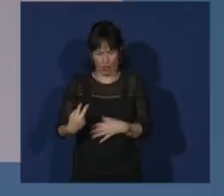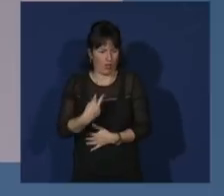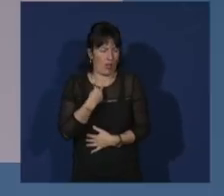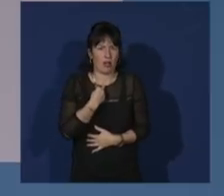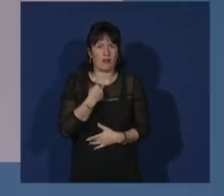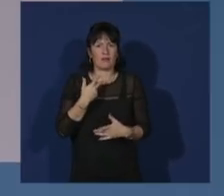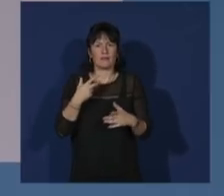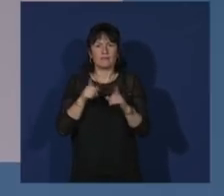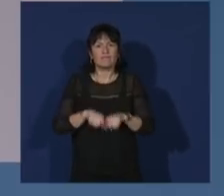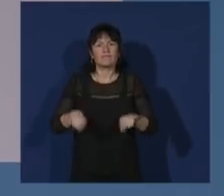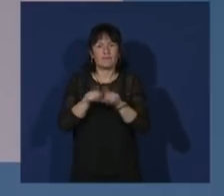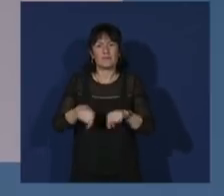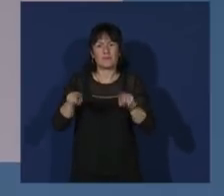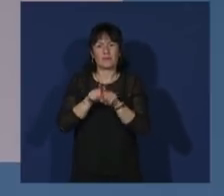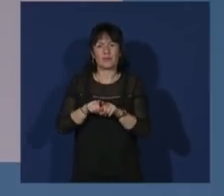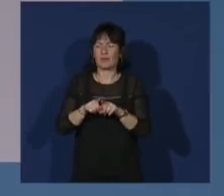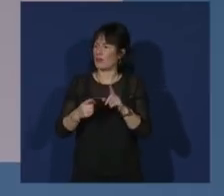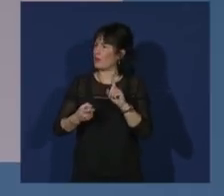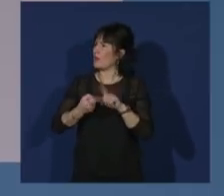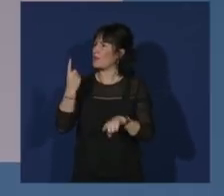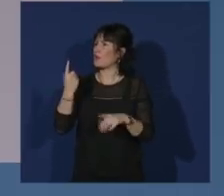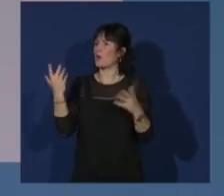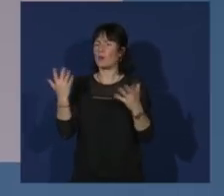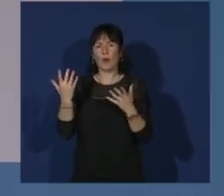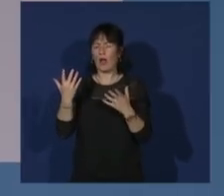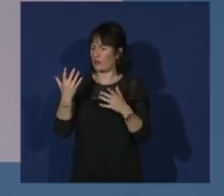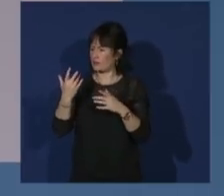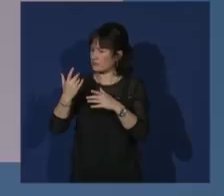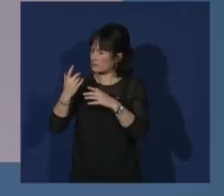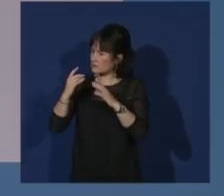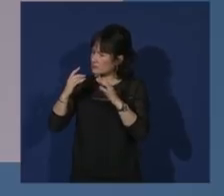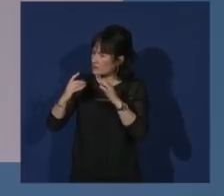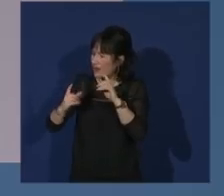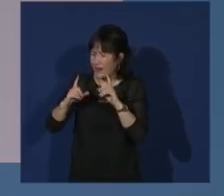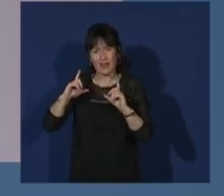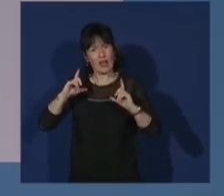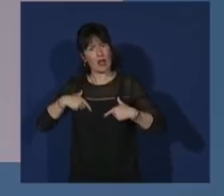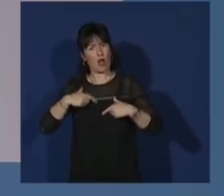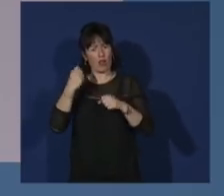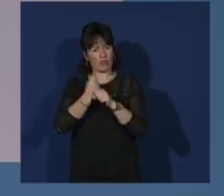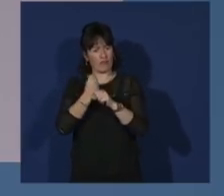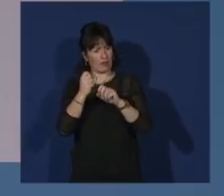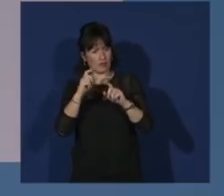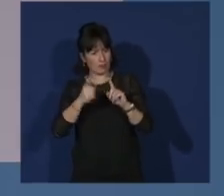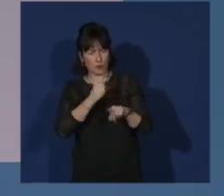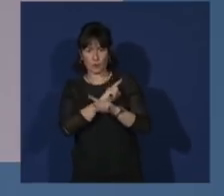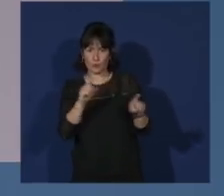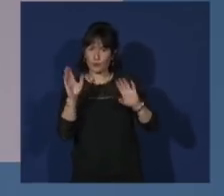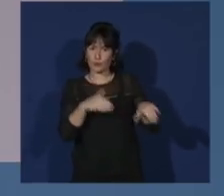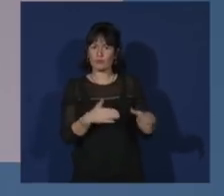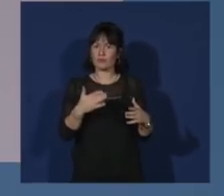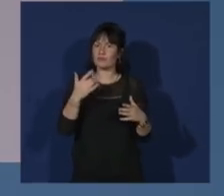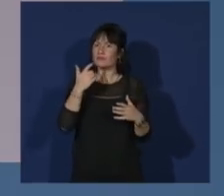dans laquelle il est plus important d'être bien né que de bien travailler à l'école, dans laquelle les études qu'on a fait à 20 ans sont